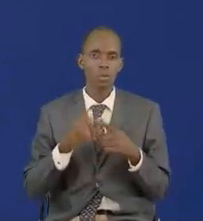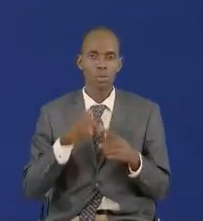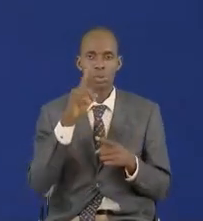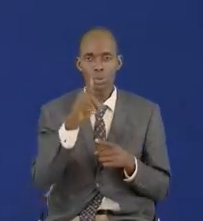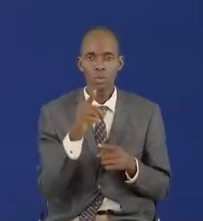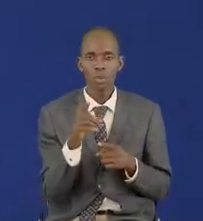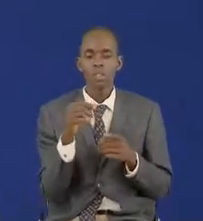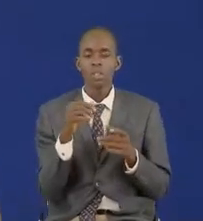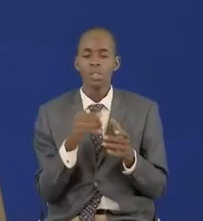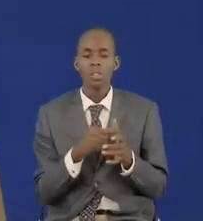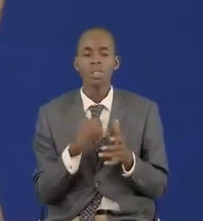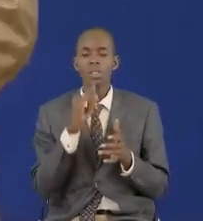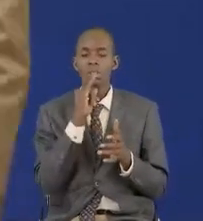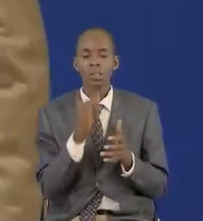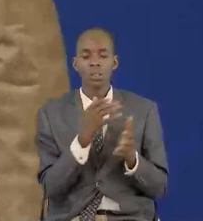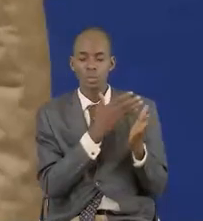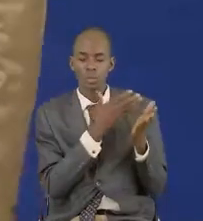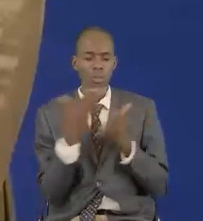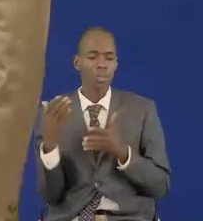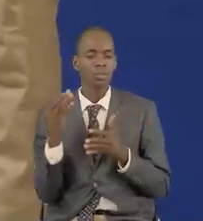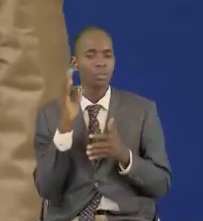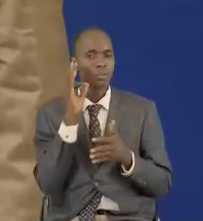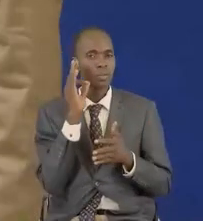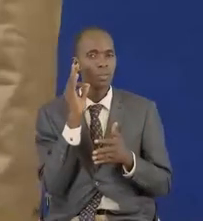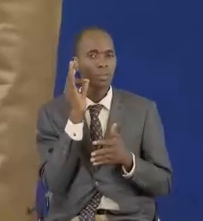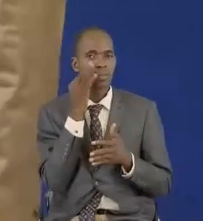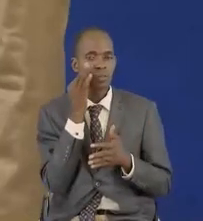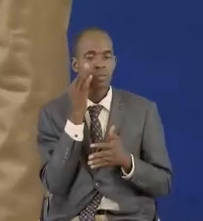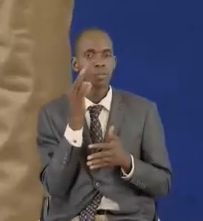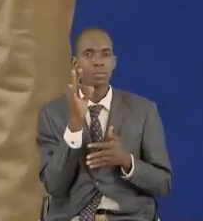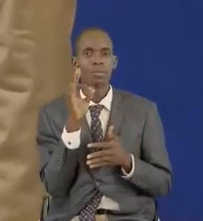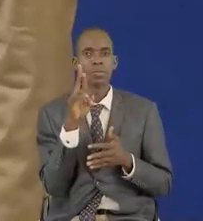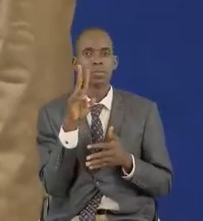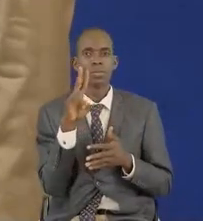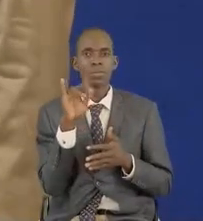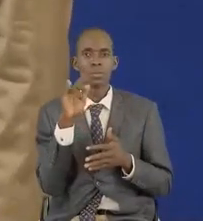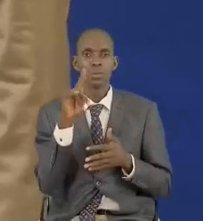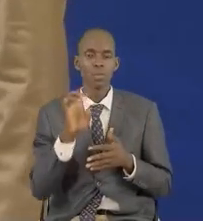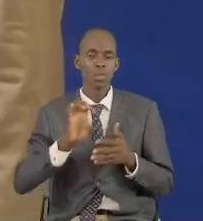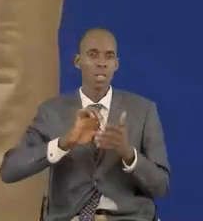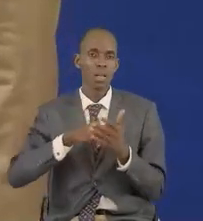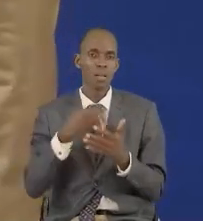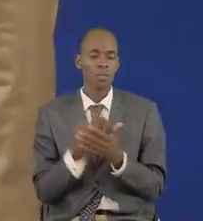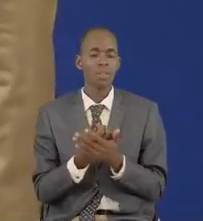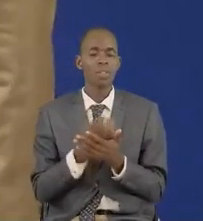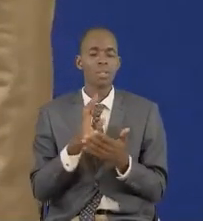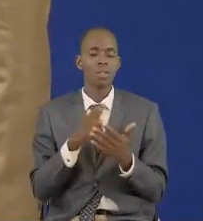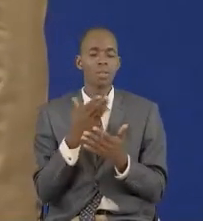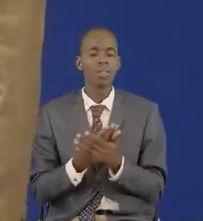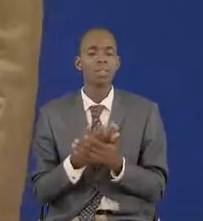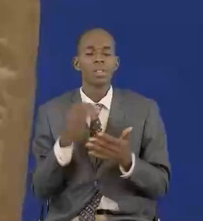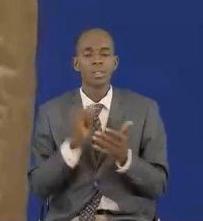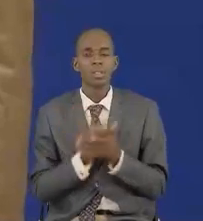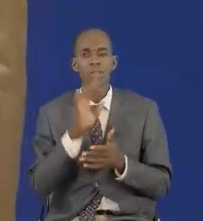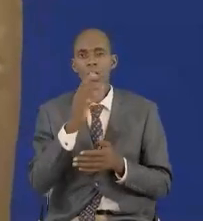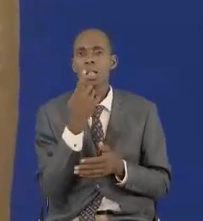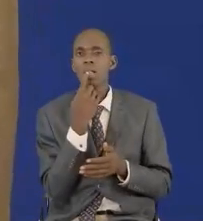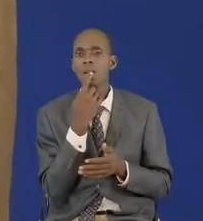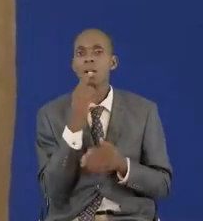et que votre religion n'est pas en vain votre langue peut vous